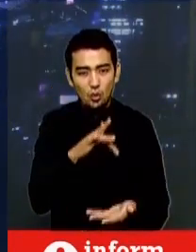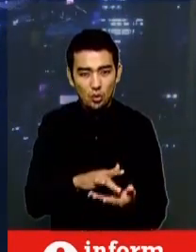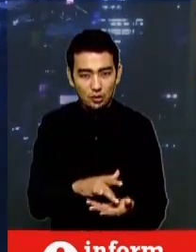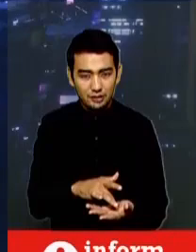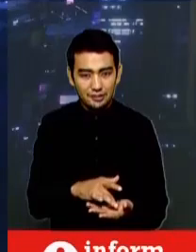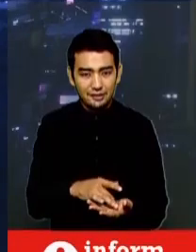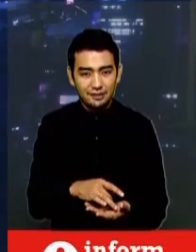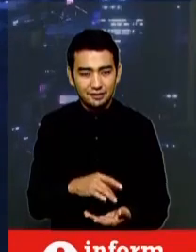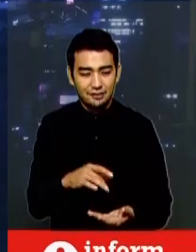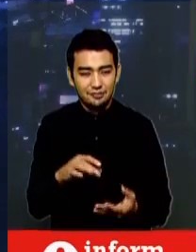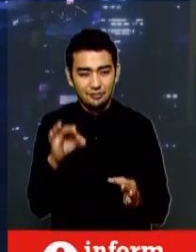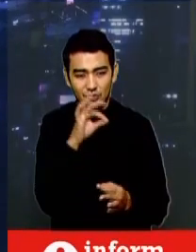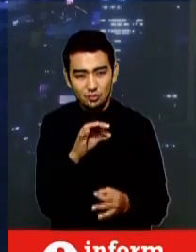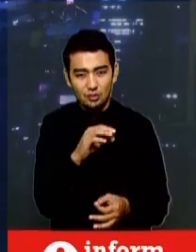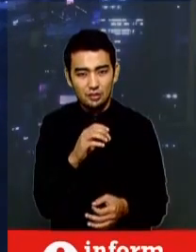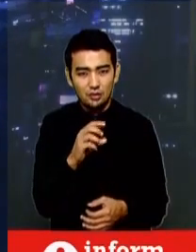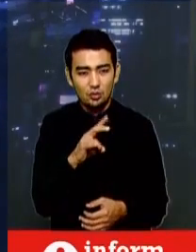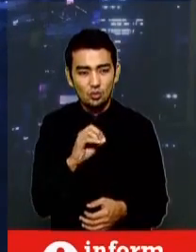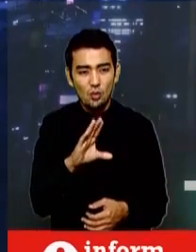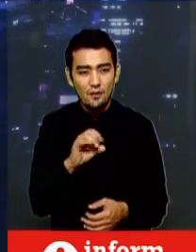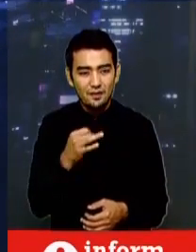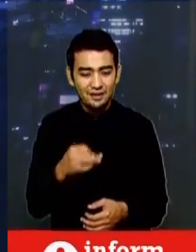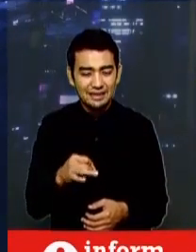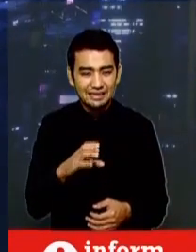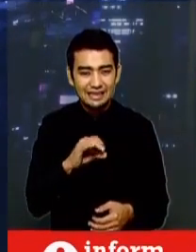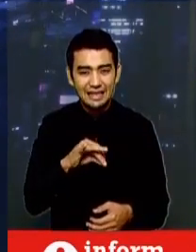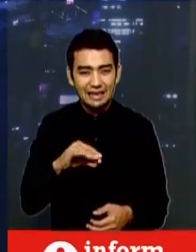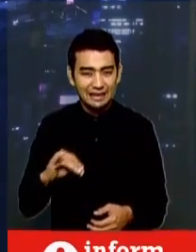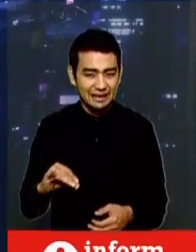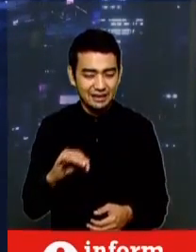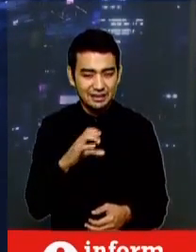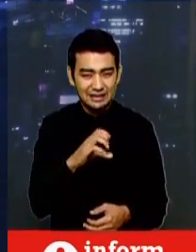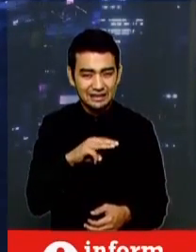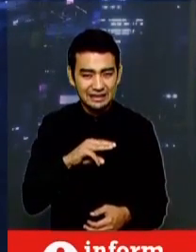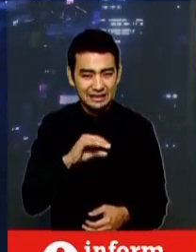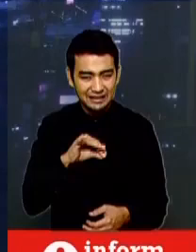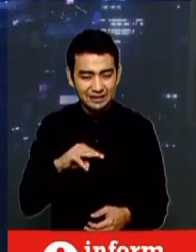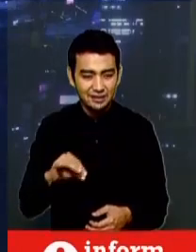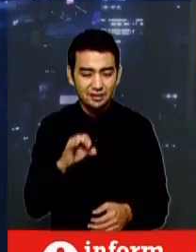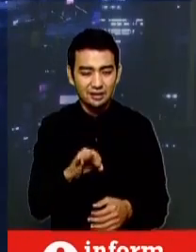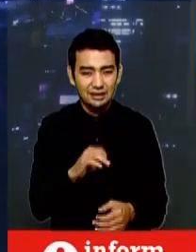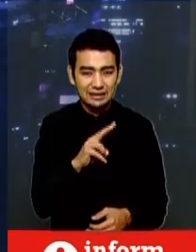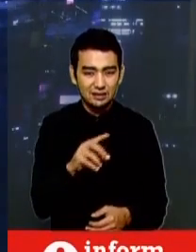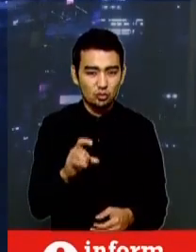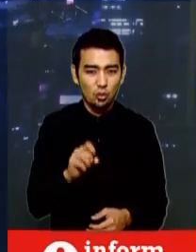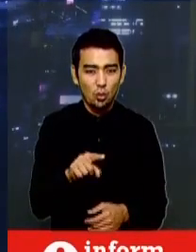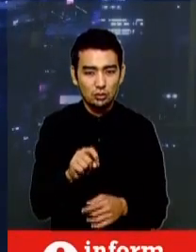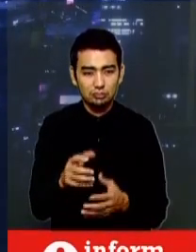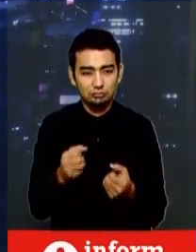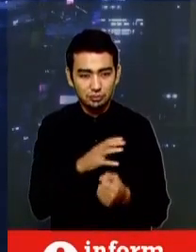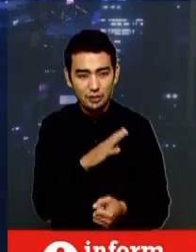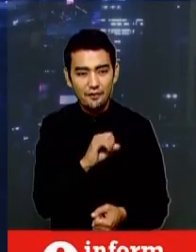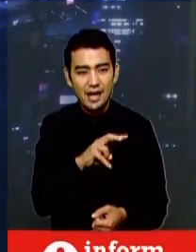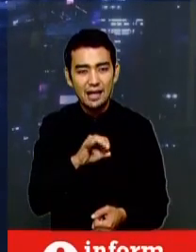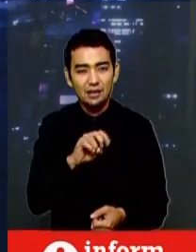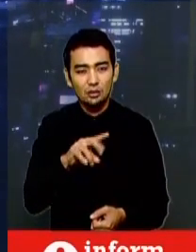призером премии в номинации так иного сики за инновационный проект геоаналитические Z золото получил Веллингтон серебро